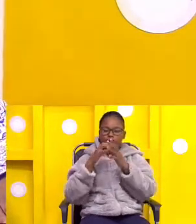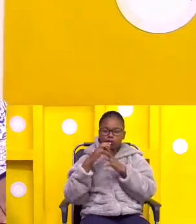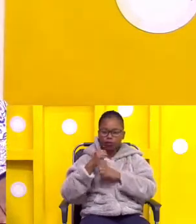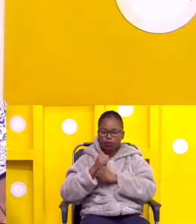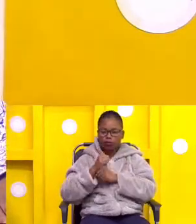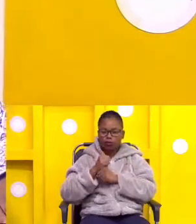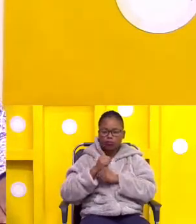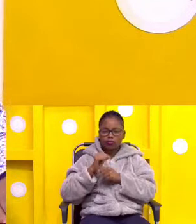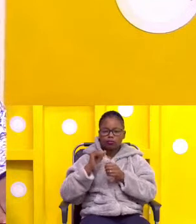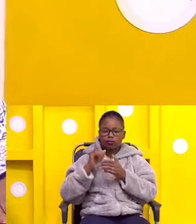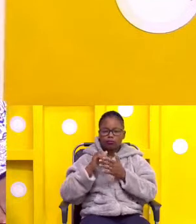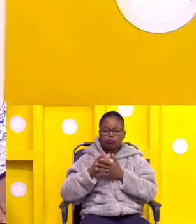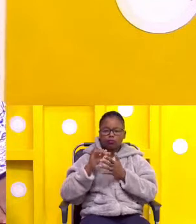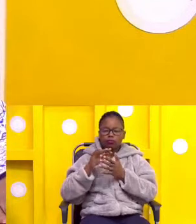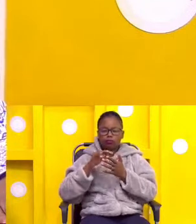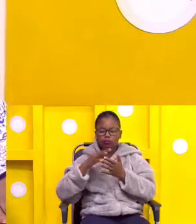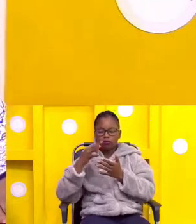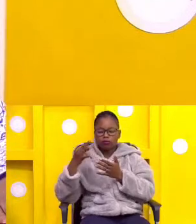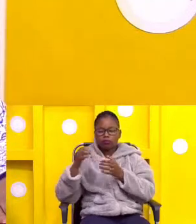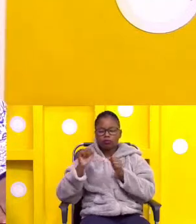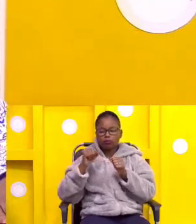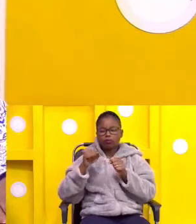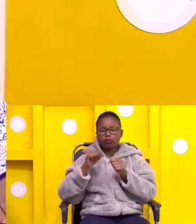Lili yari uidio Godfather yo.